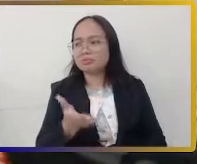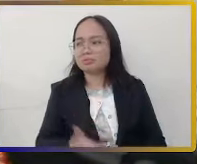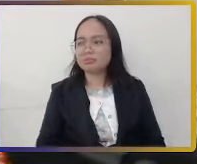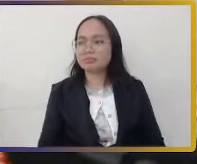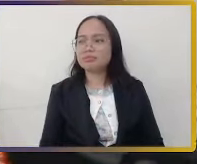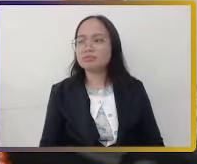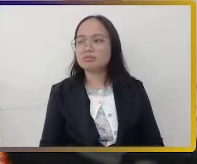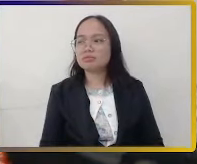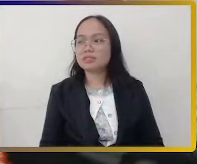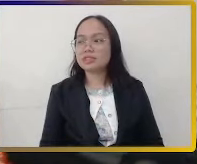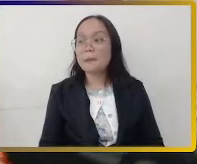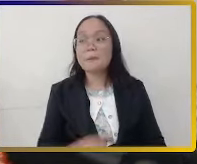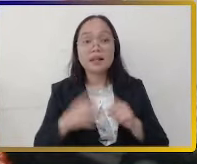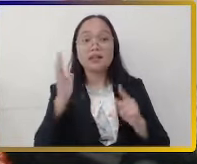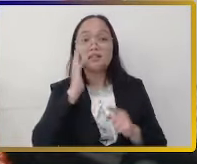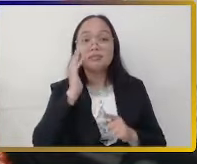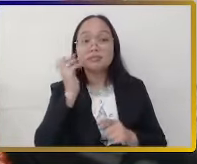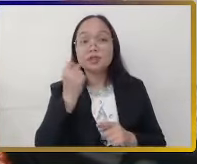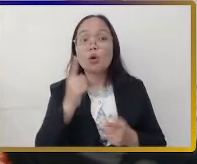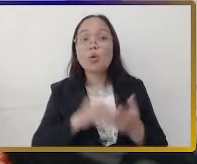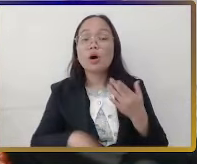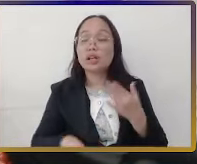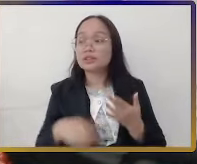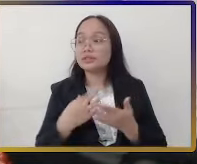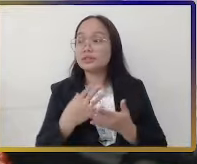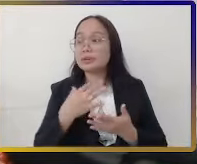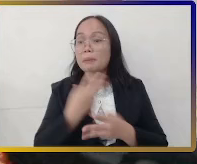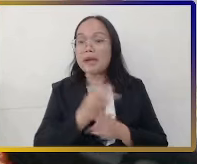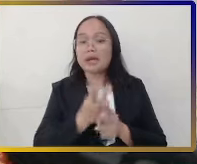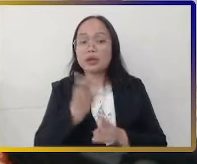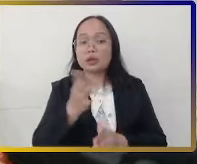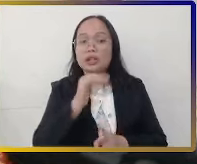understand what disqualifies you?